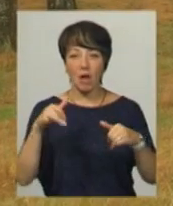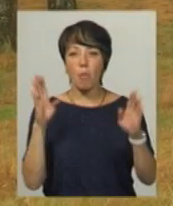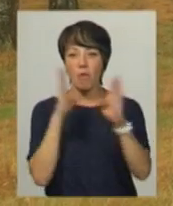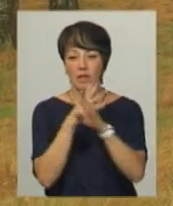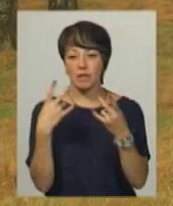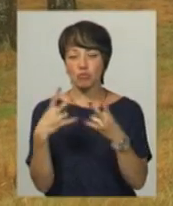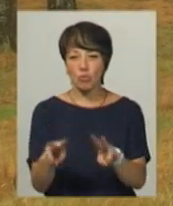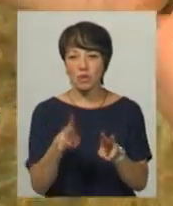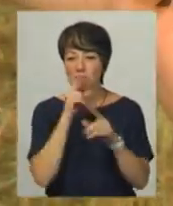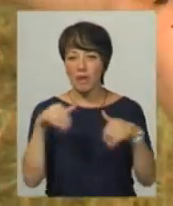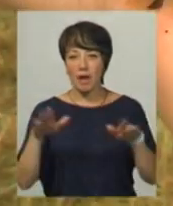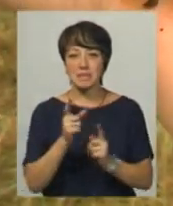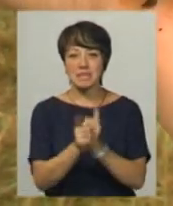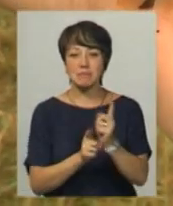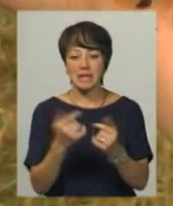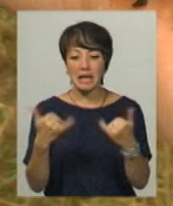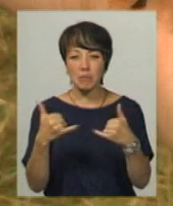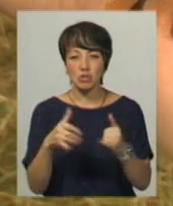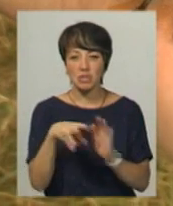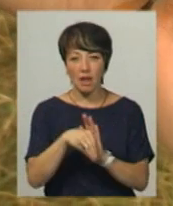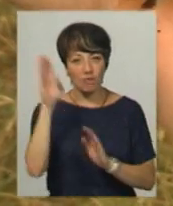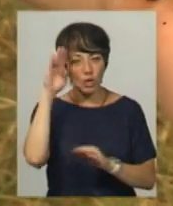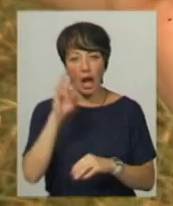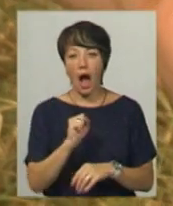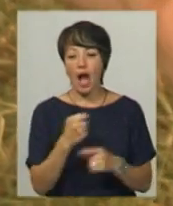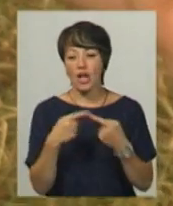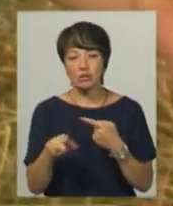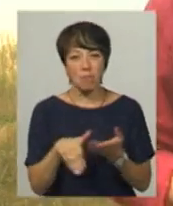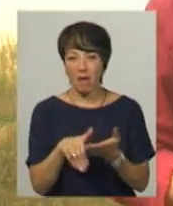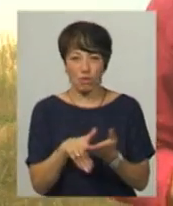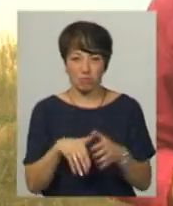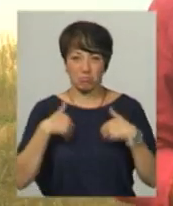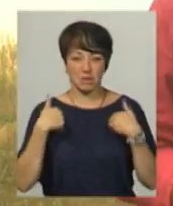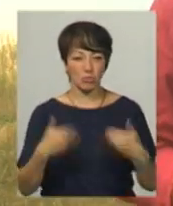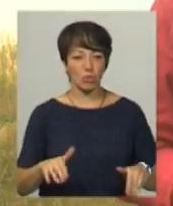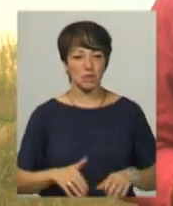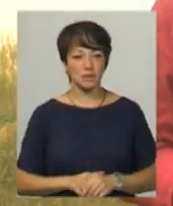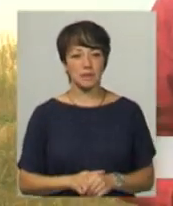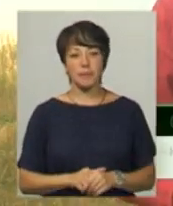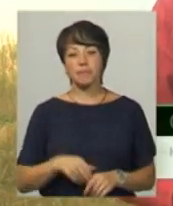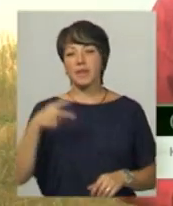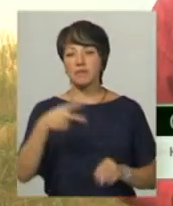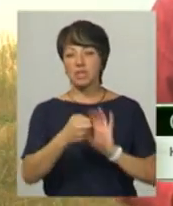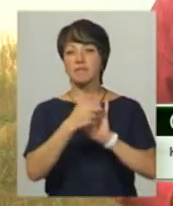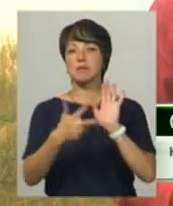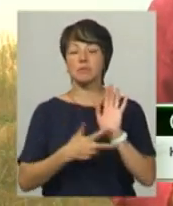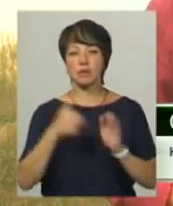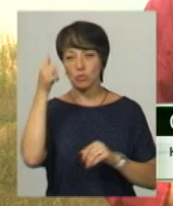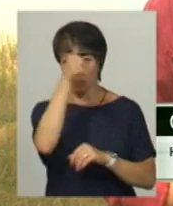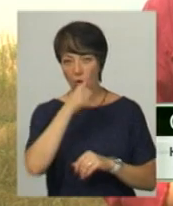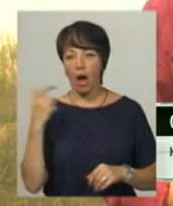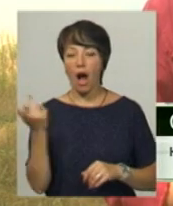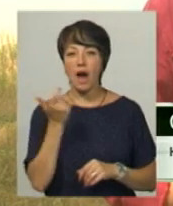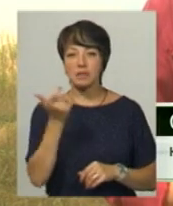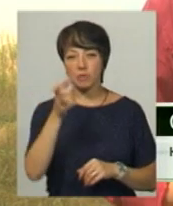комахам і птахам та змінить хімічний склад води. Біологічні методи не виправдалися. У 2018 році харківські вчені разом із